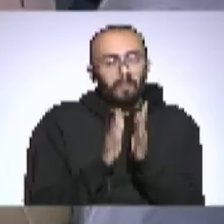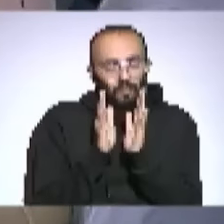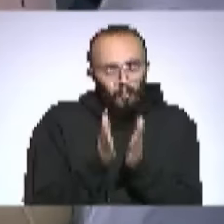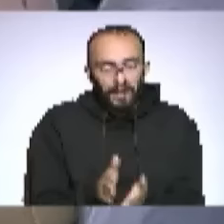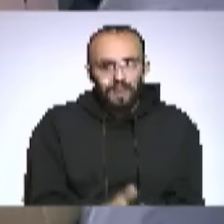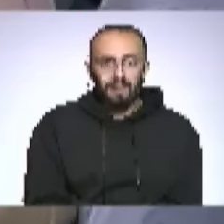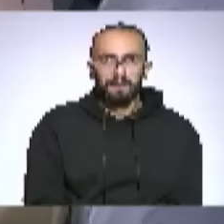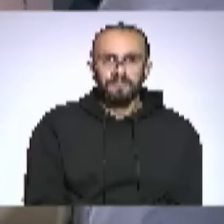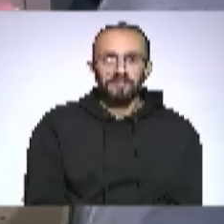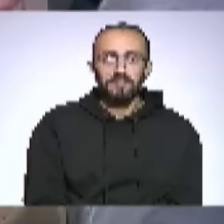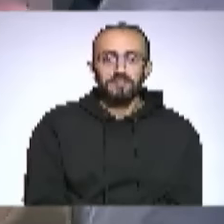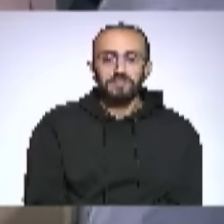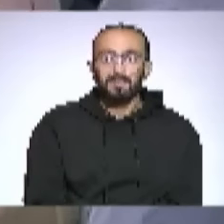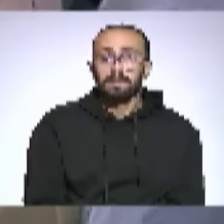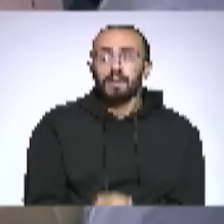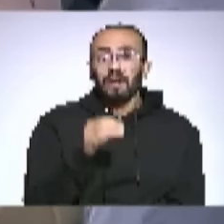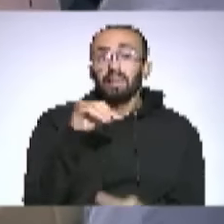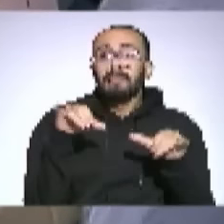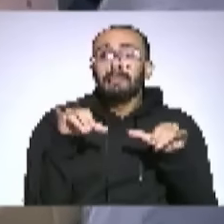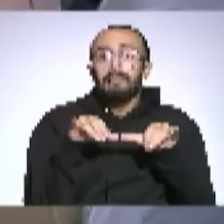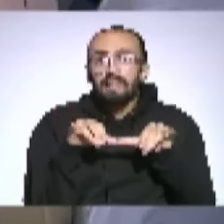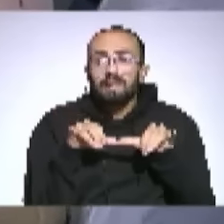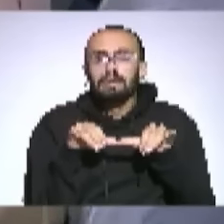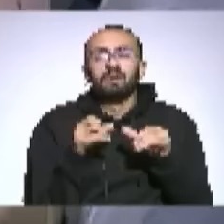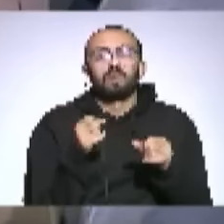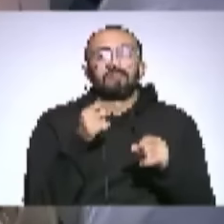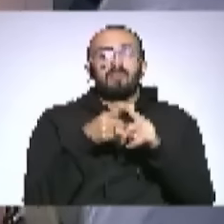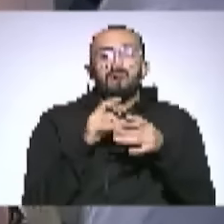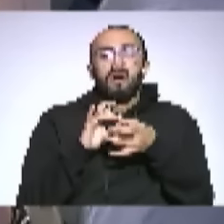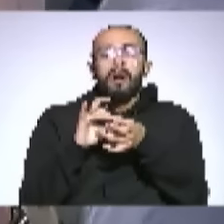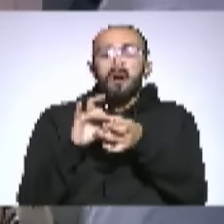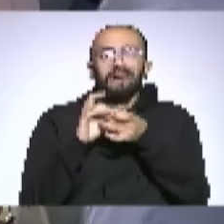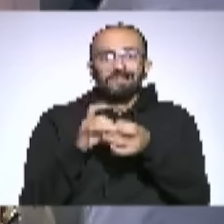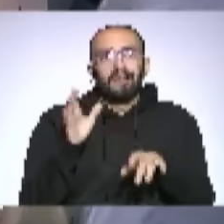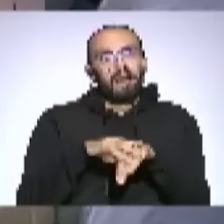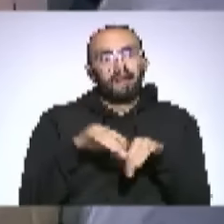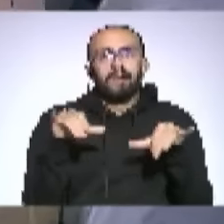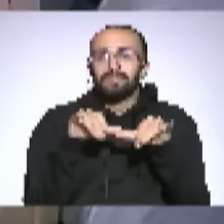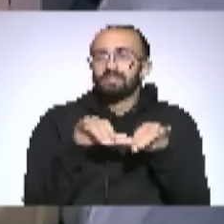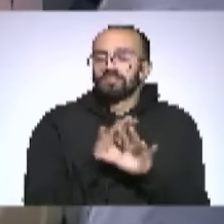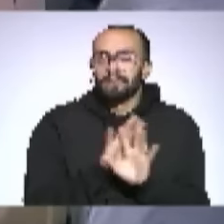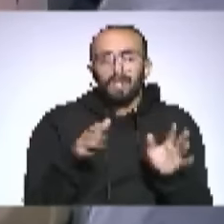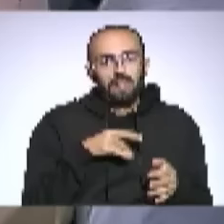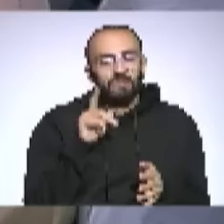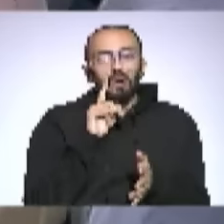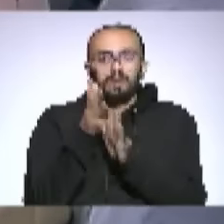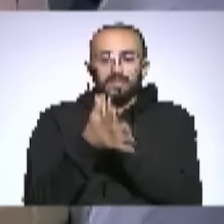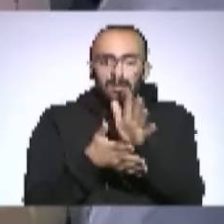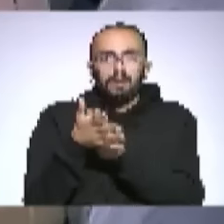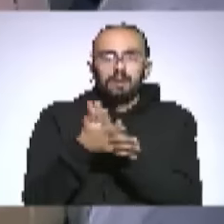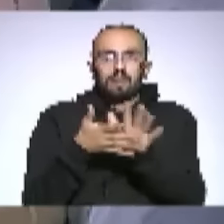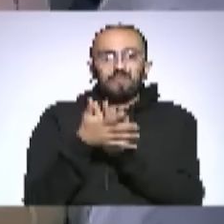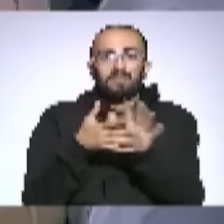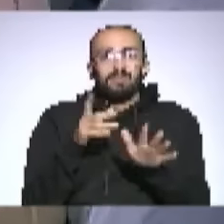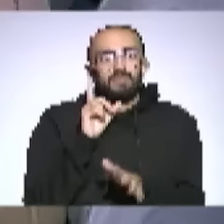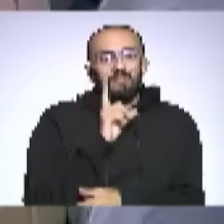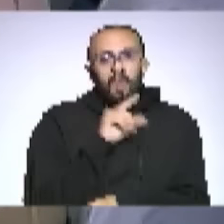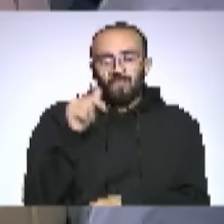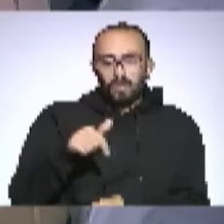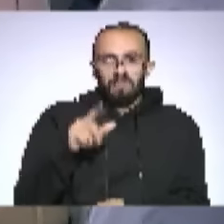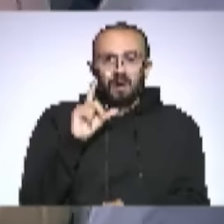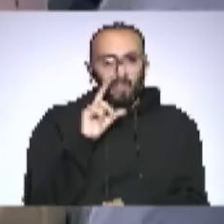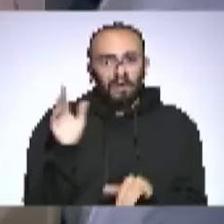كتير اما بقى السوشيال ميديا والعلاقات المبهره على السوشيال ميديا وانا مش عايزه اتكلم على الترند اللي على اليومين